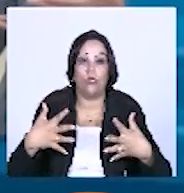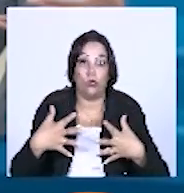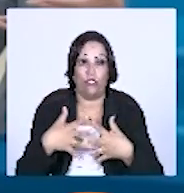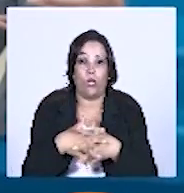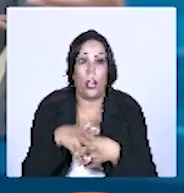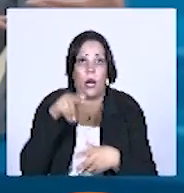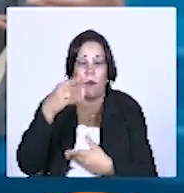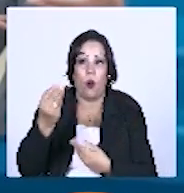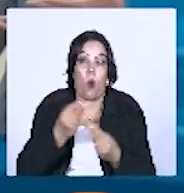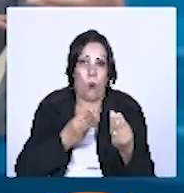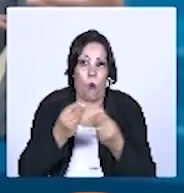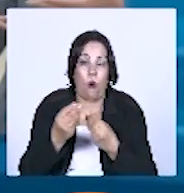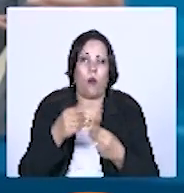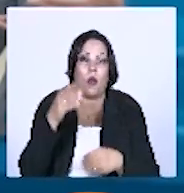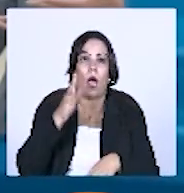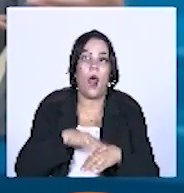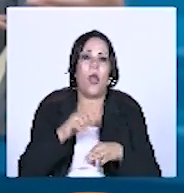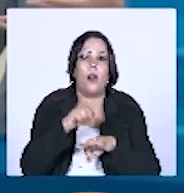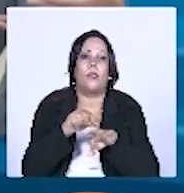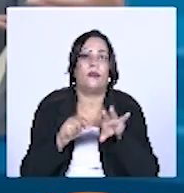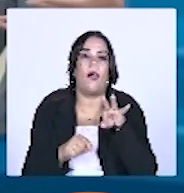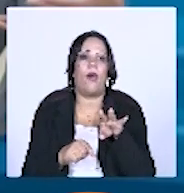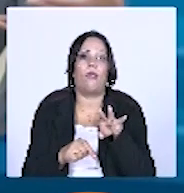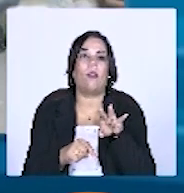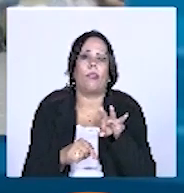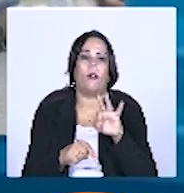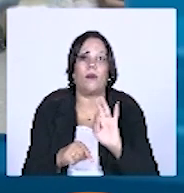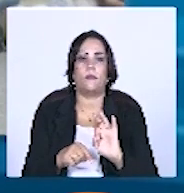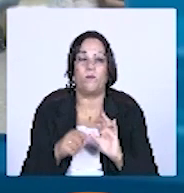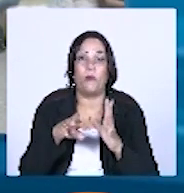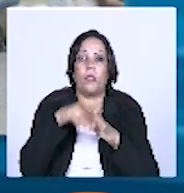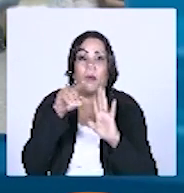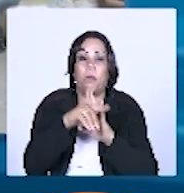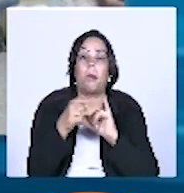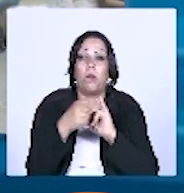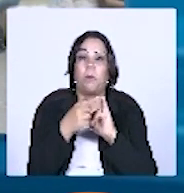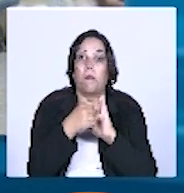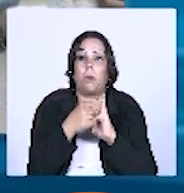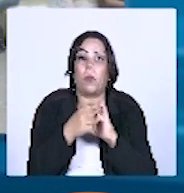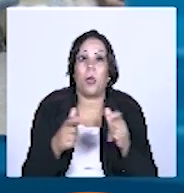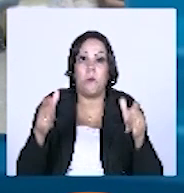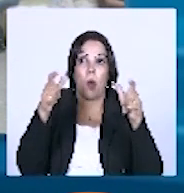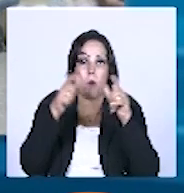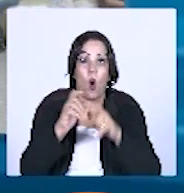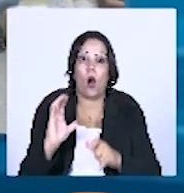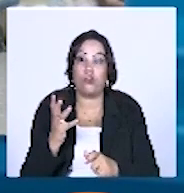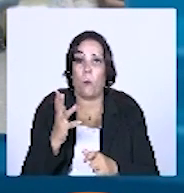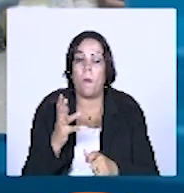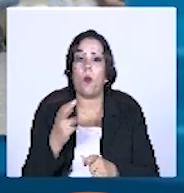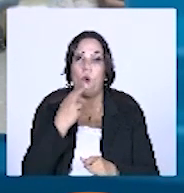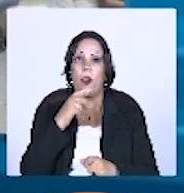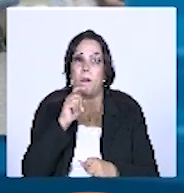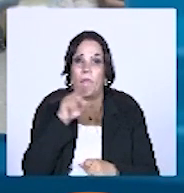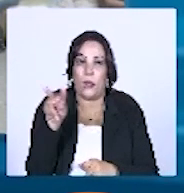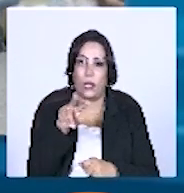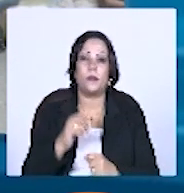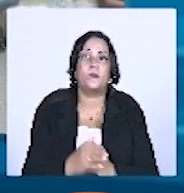في الحوار على ثلاث مراحل اول حاجه مجموعه من الشباب من